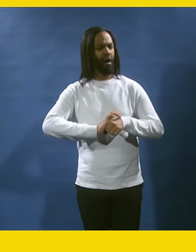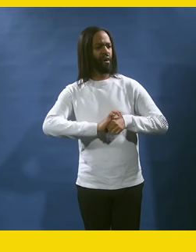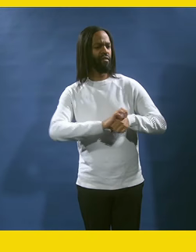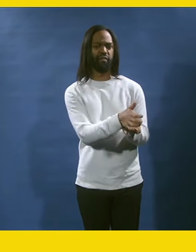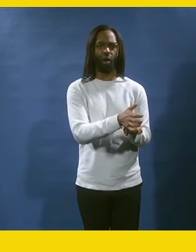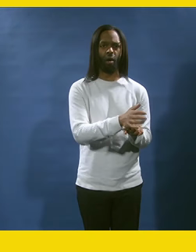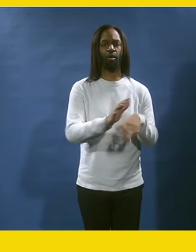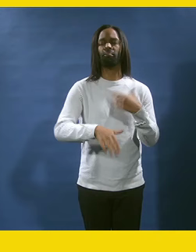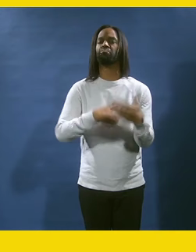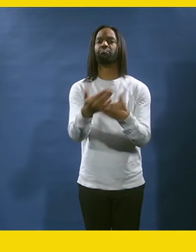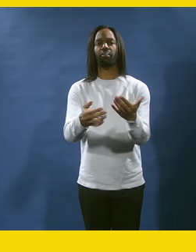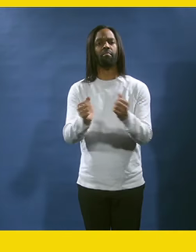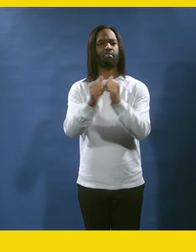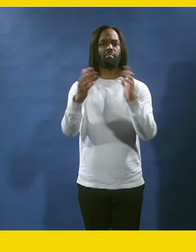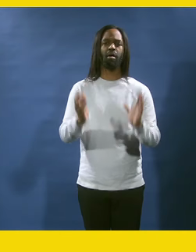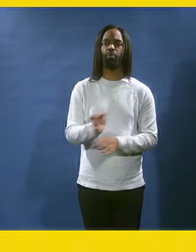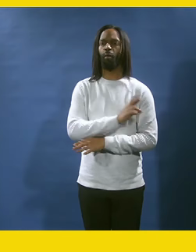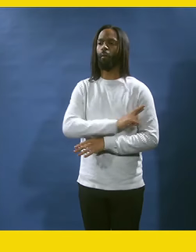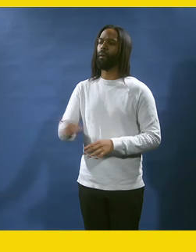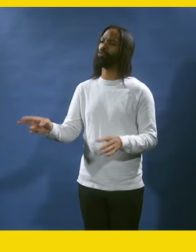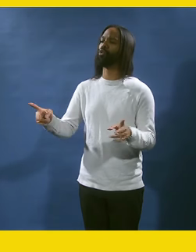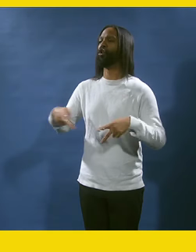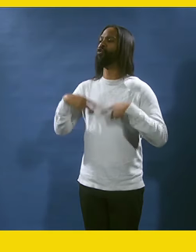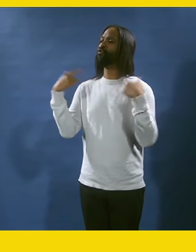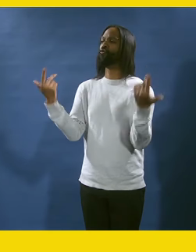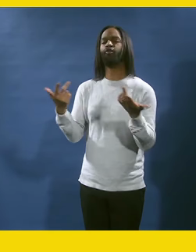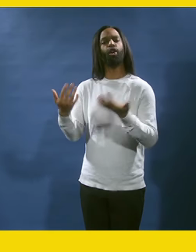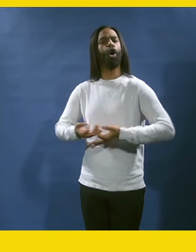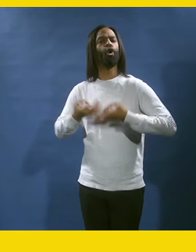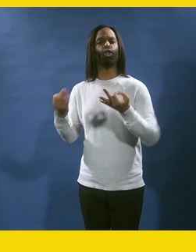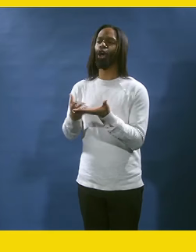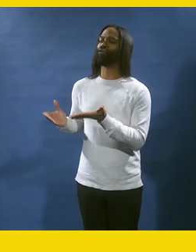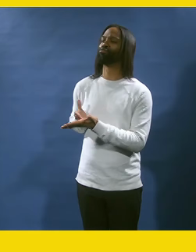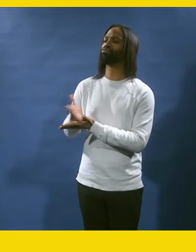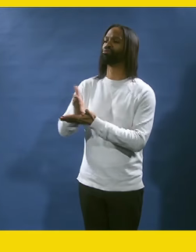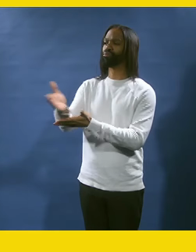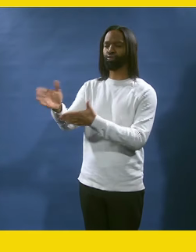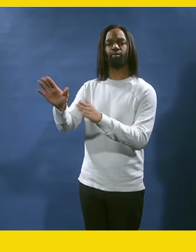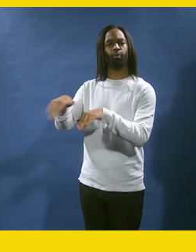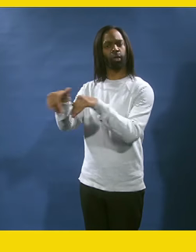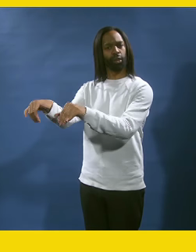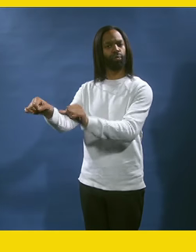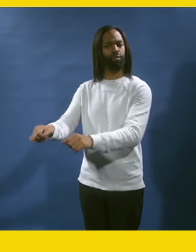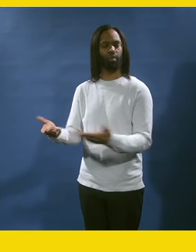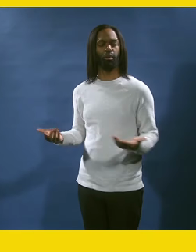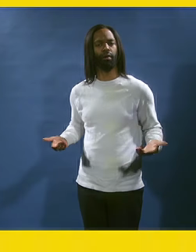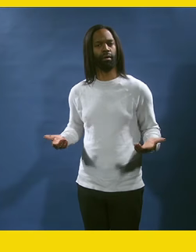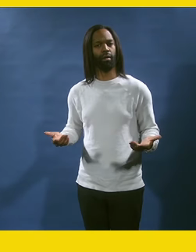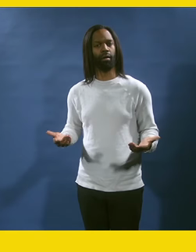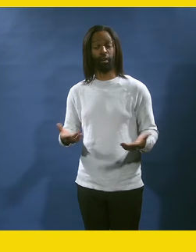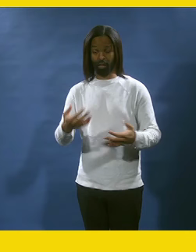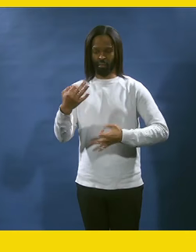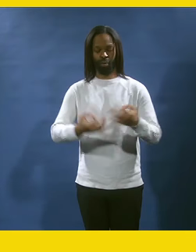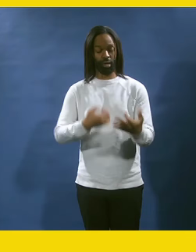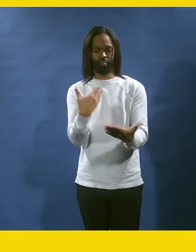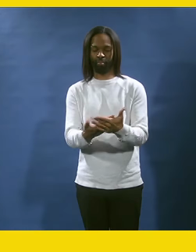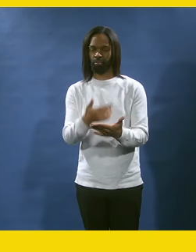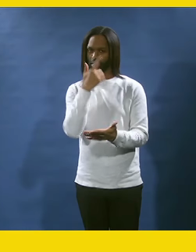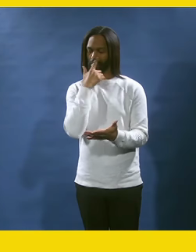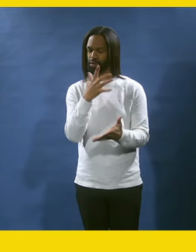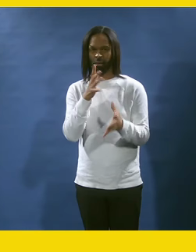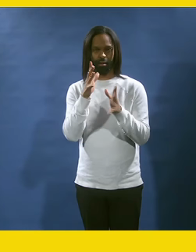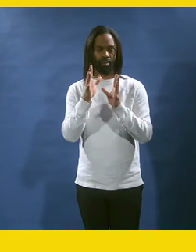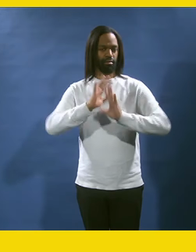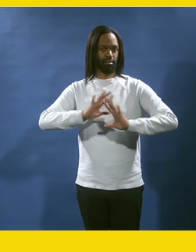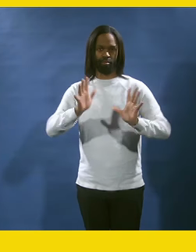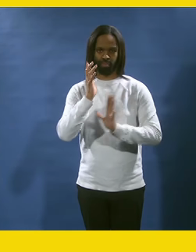tranquillement à la maison, mener la vie de Monsieur Tout-le-Monde. Ce qui est insupportable dans ce procès, au-delà